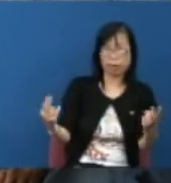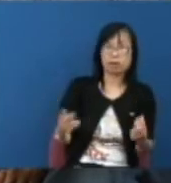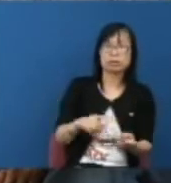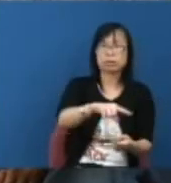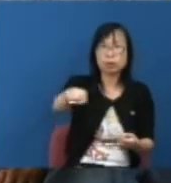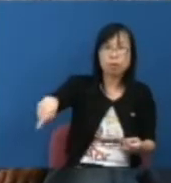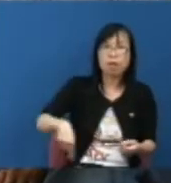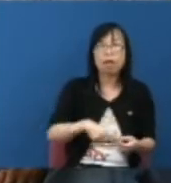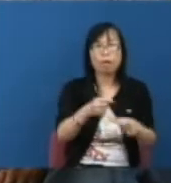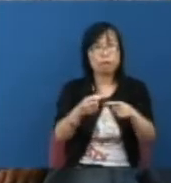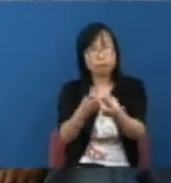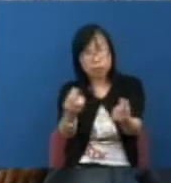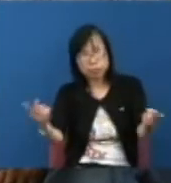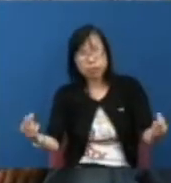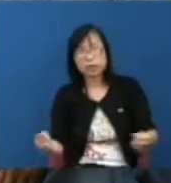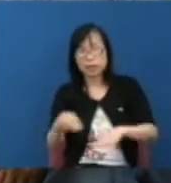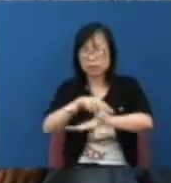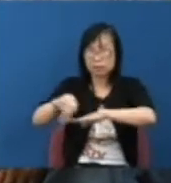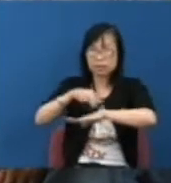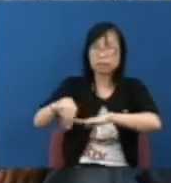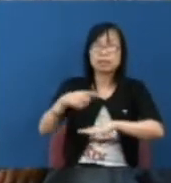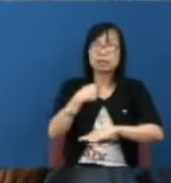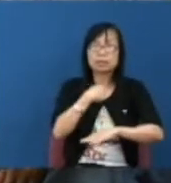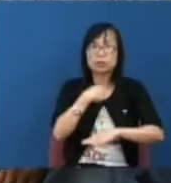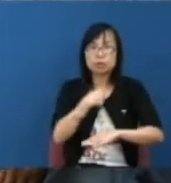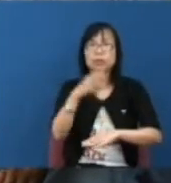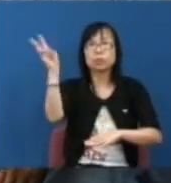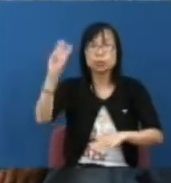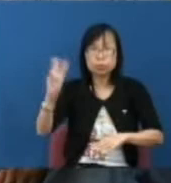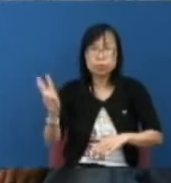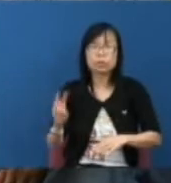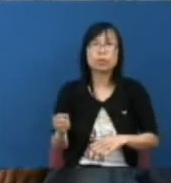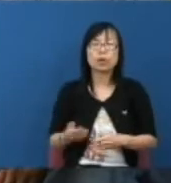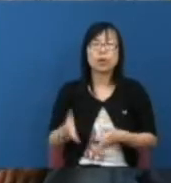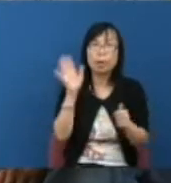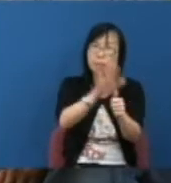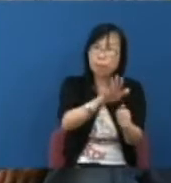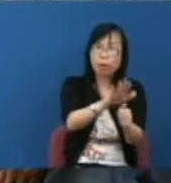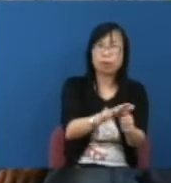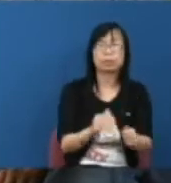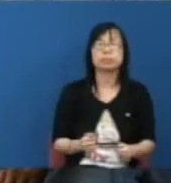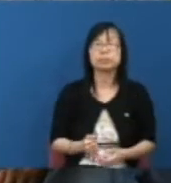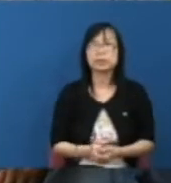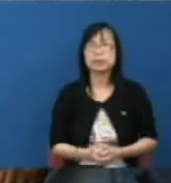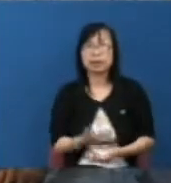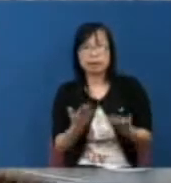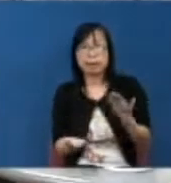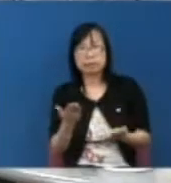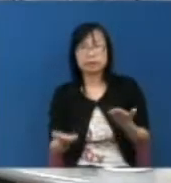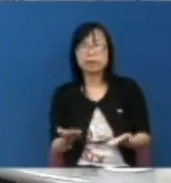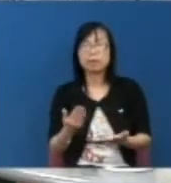或者花園啊，我想園內的設施可能它都要需要這些水利，以致去幫到佢嗰個節能， 或者佢